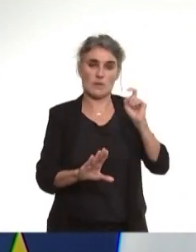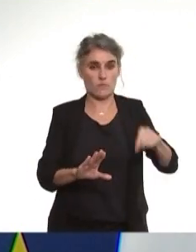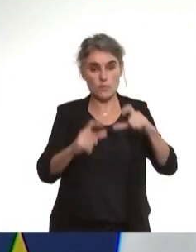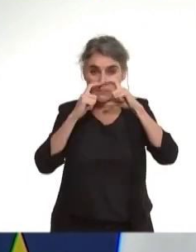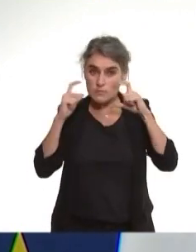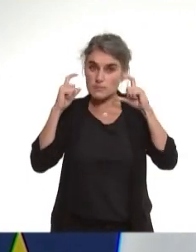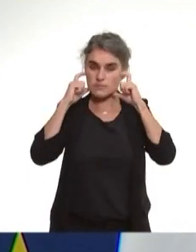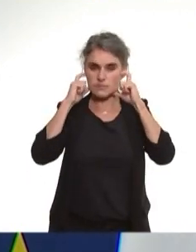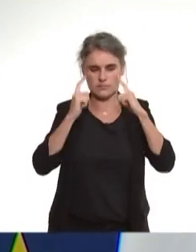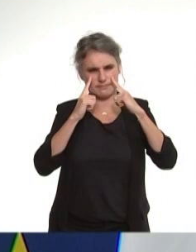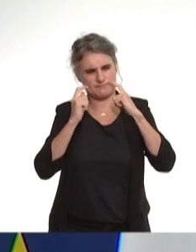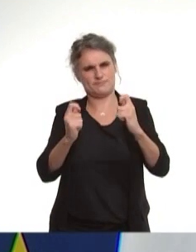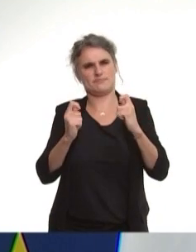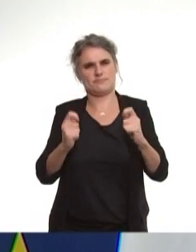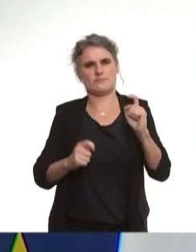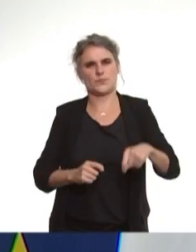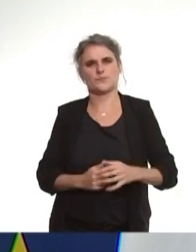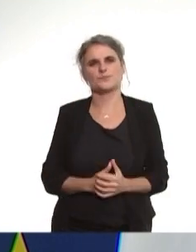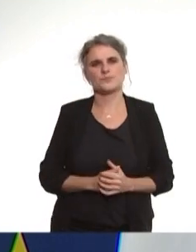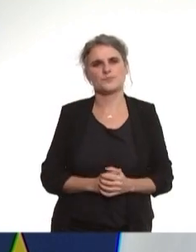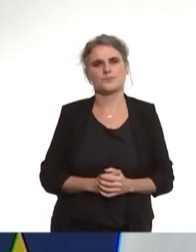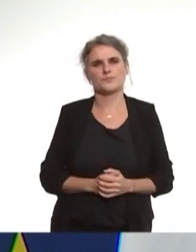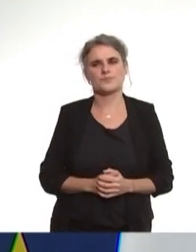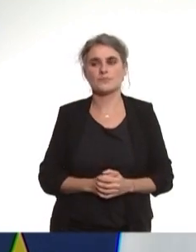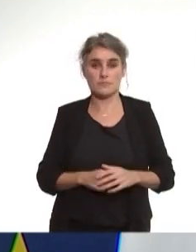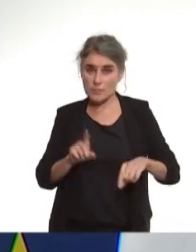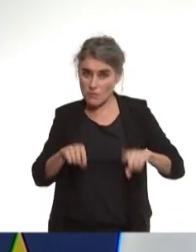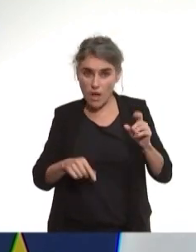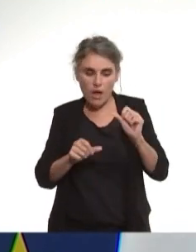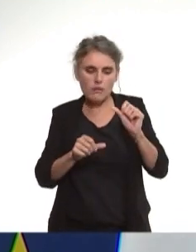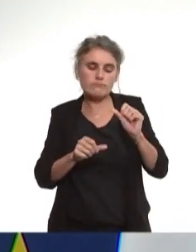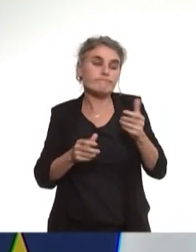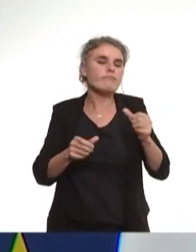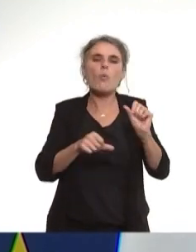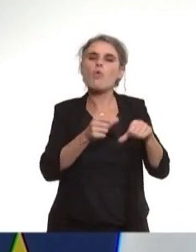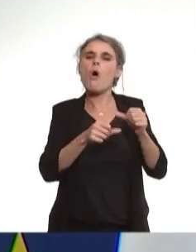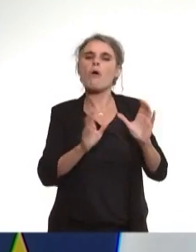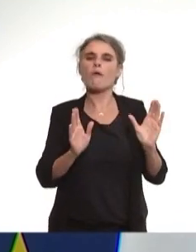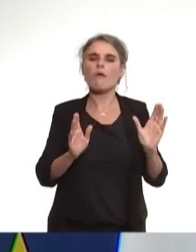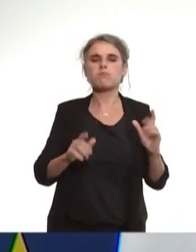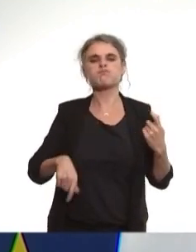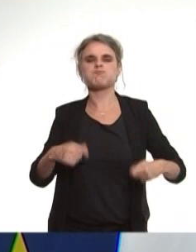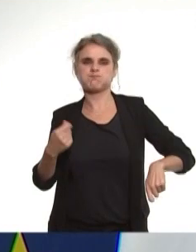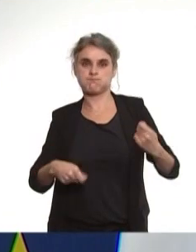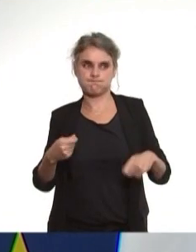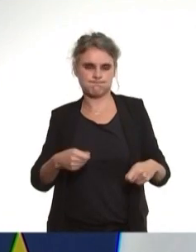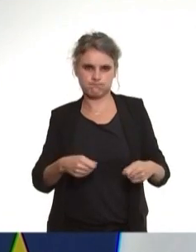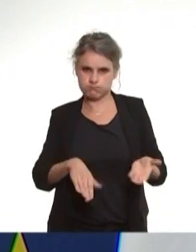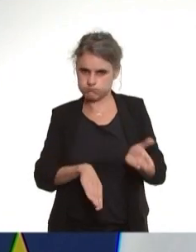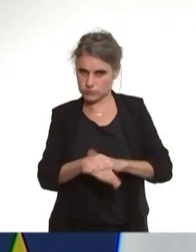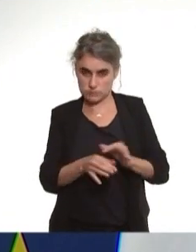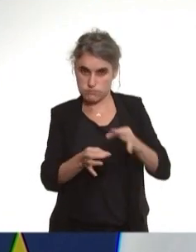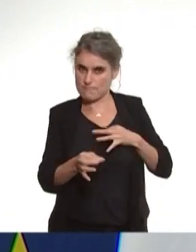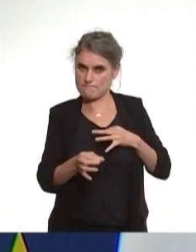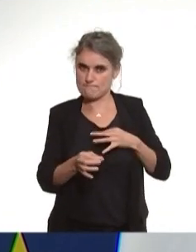masque et faire extrêmement attention autour de vous parfois un écart d'une heure dans une semaine où on a fait attention suffit hélas pour tomber sur une personne